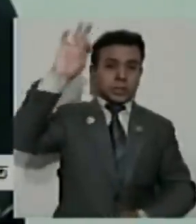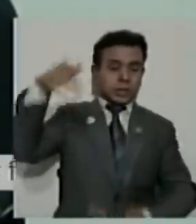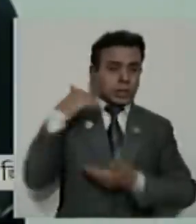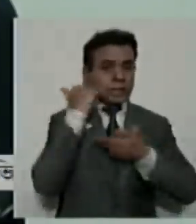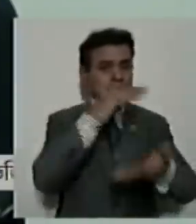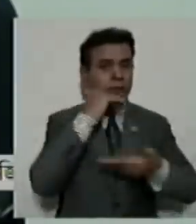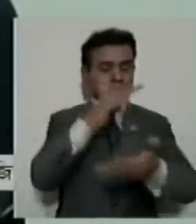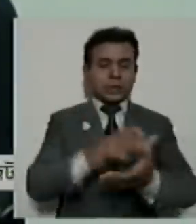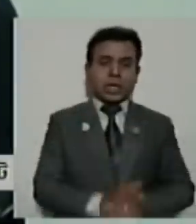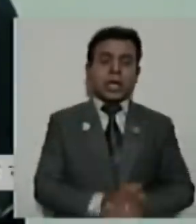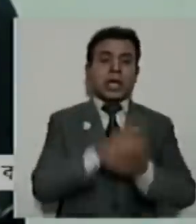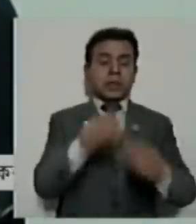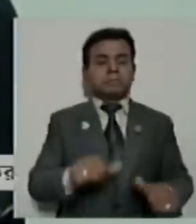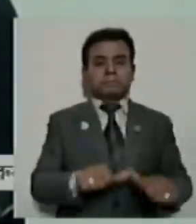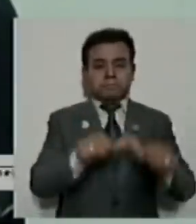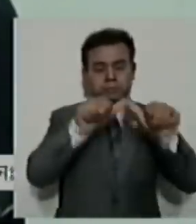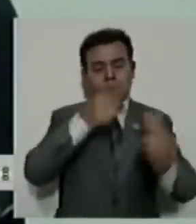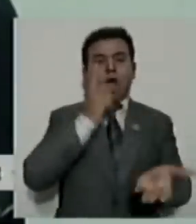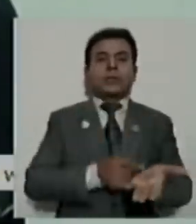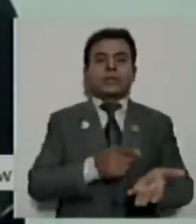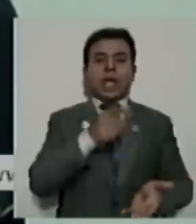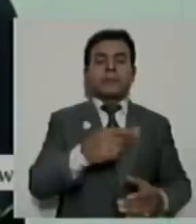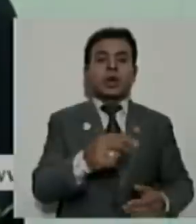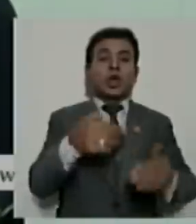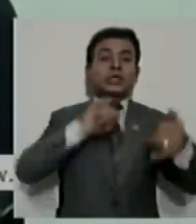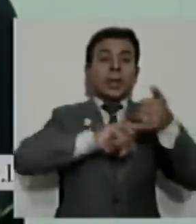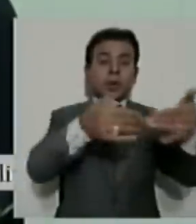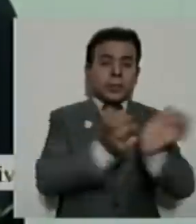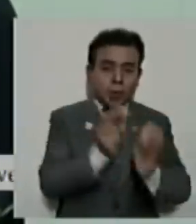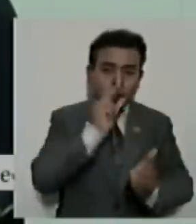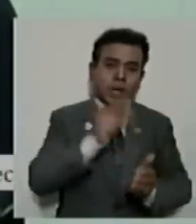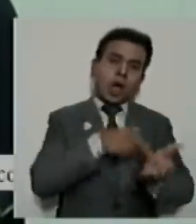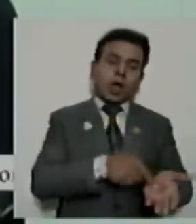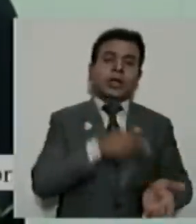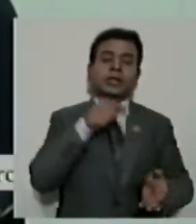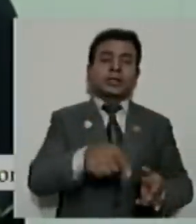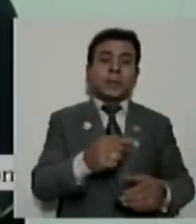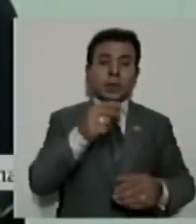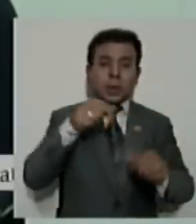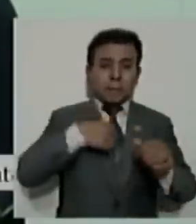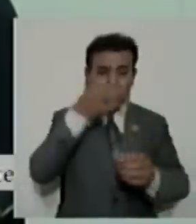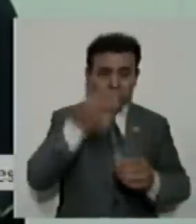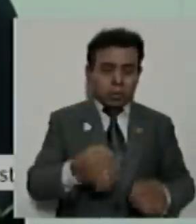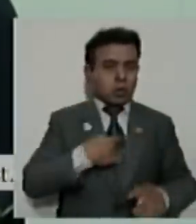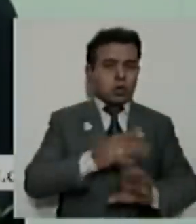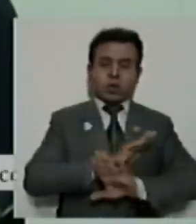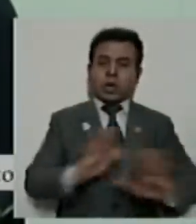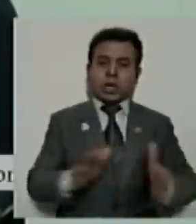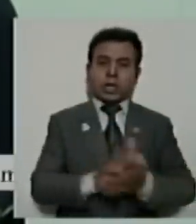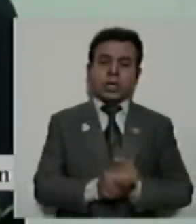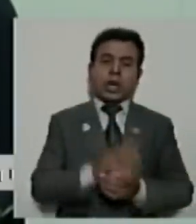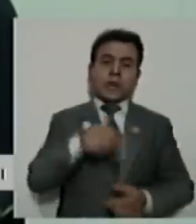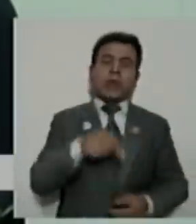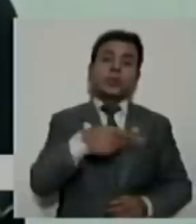আমরা সর্বতভাবে সাহায্য করব। পরিশেষে আমি আমার কিছু প্রত্যাশা আমি ব্যক্ত করতে চাই। আমি যখন দেশ এবং